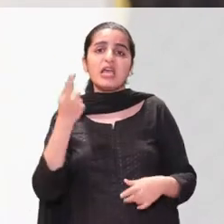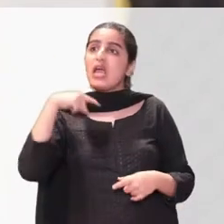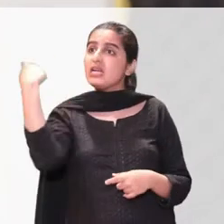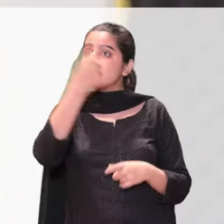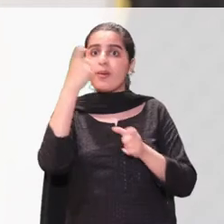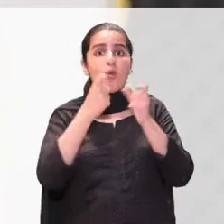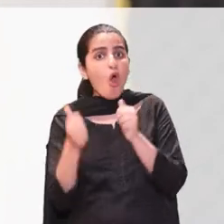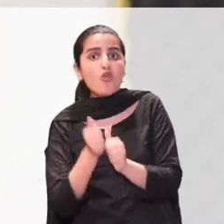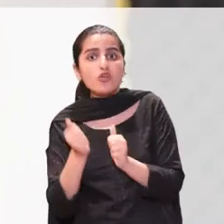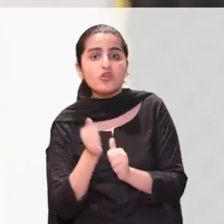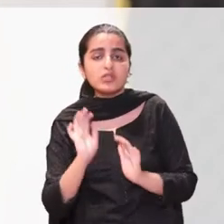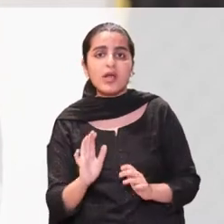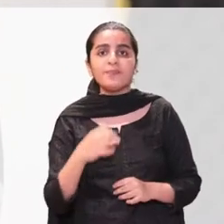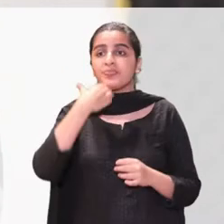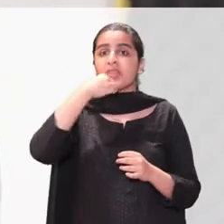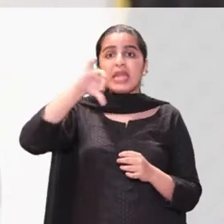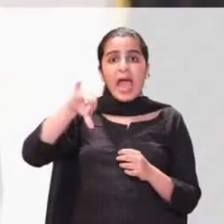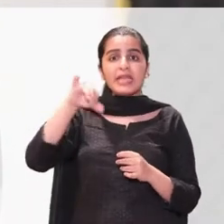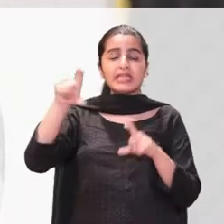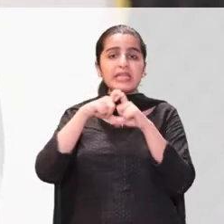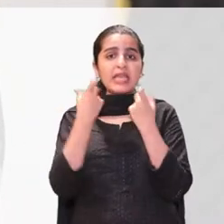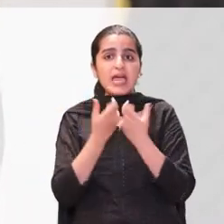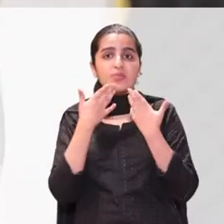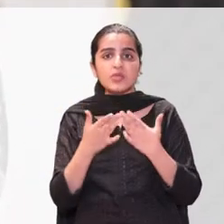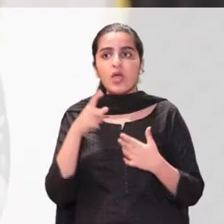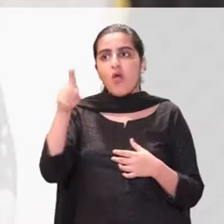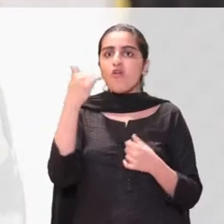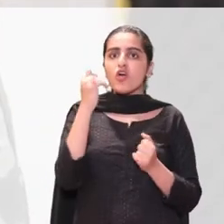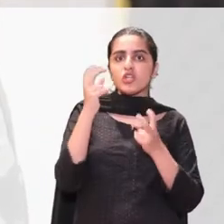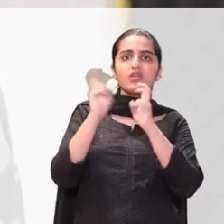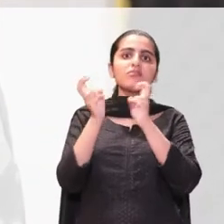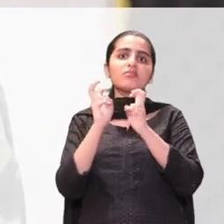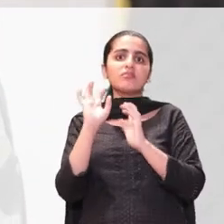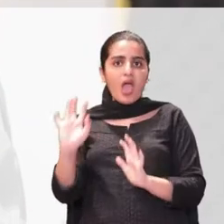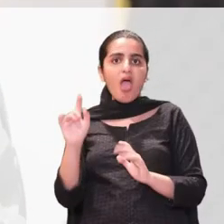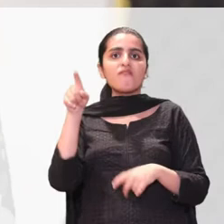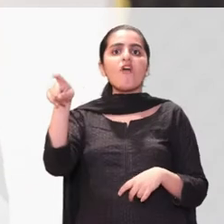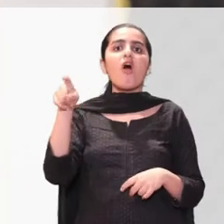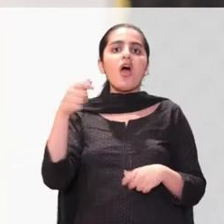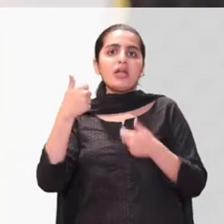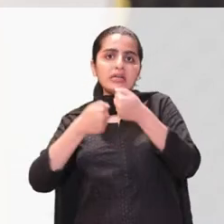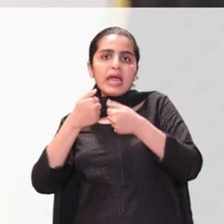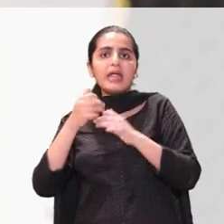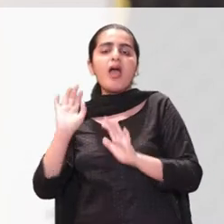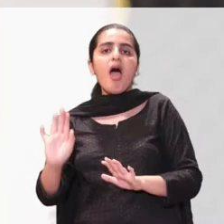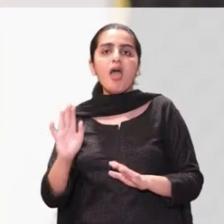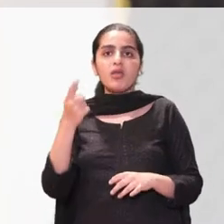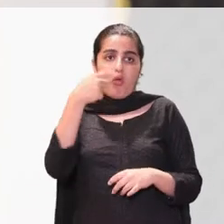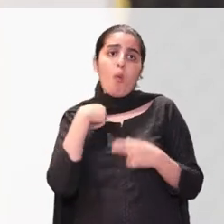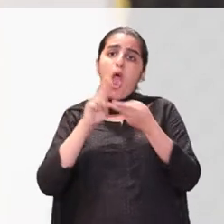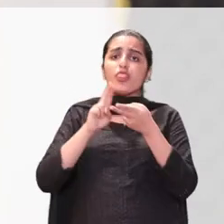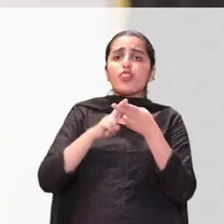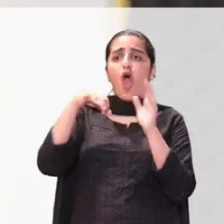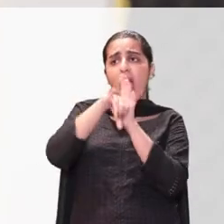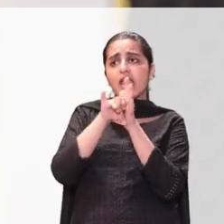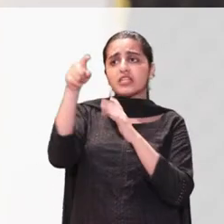अक्षय शहर बंद करना अब नाइंथ क्लास का कोई बच्चा है ना तो उसकी तीन चार गर्लफ्रेंड होती हैं अब उससे पूछिए लड़के आप कैसे जानते हैं